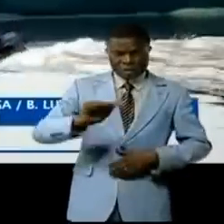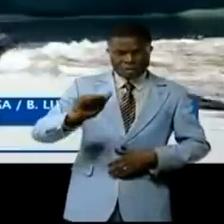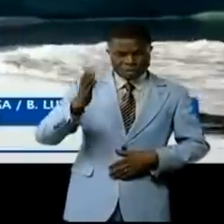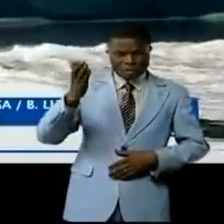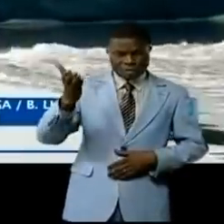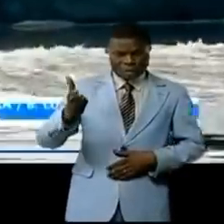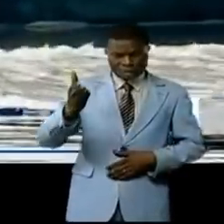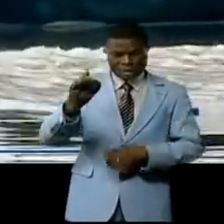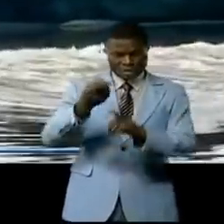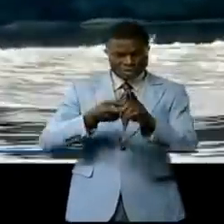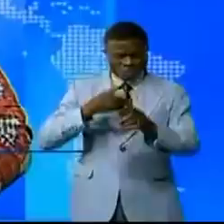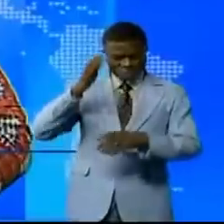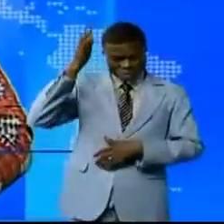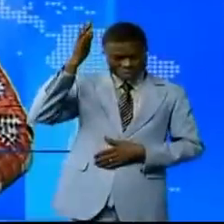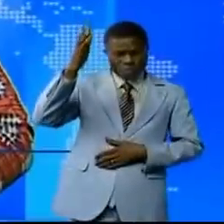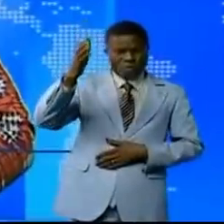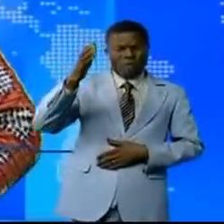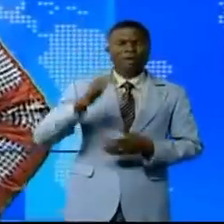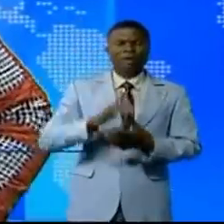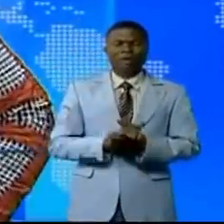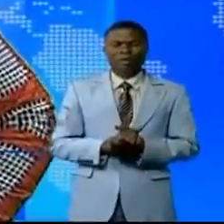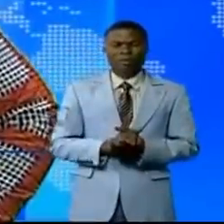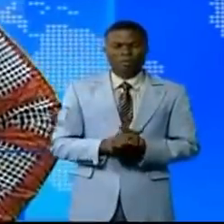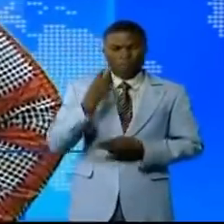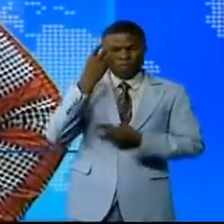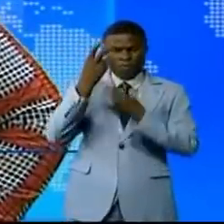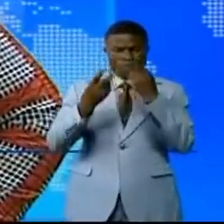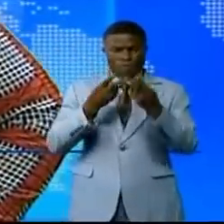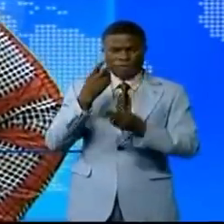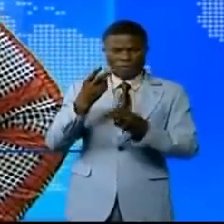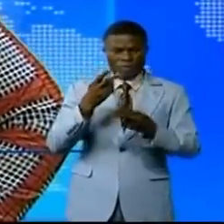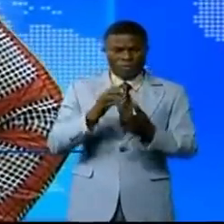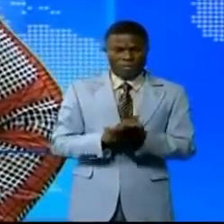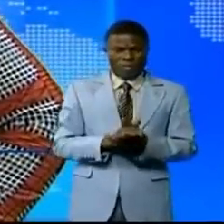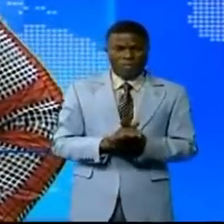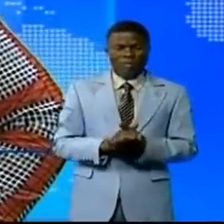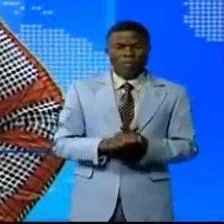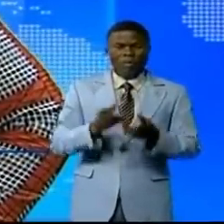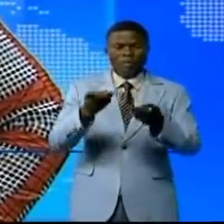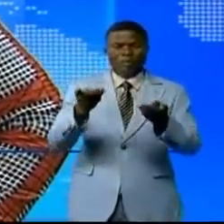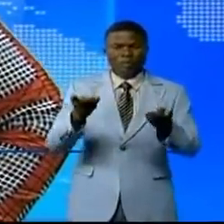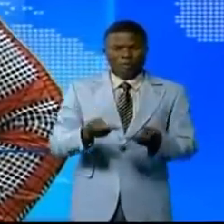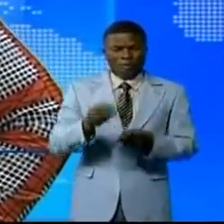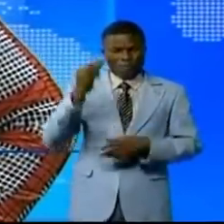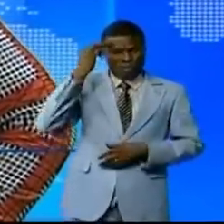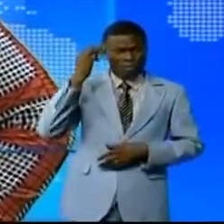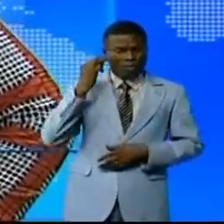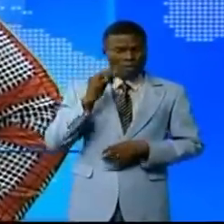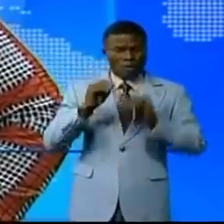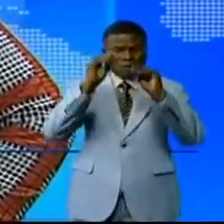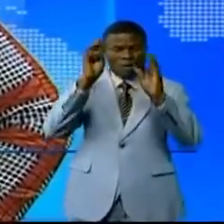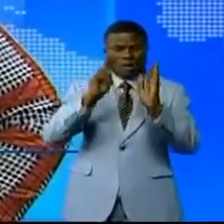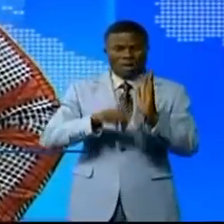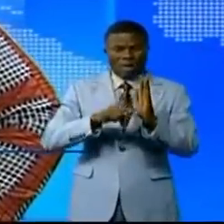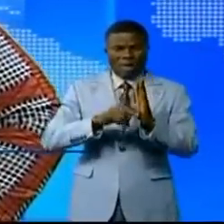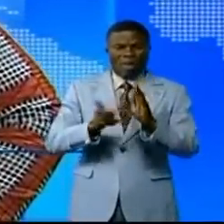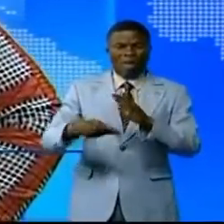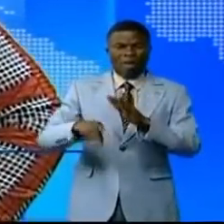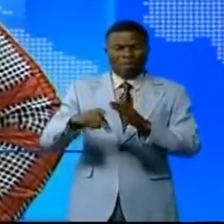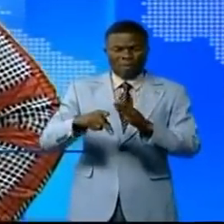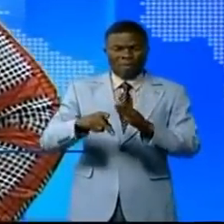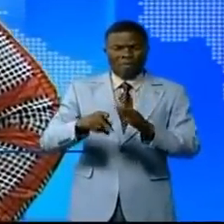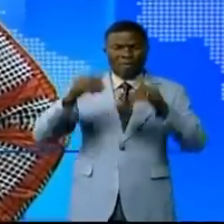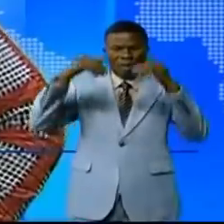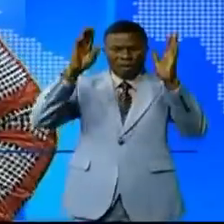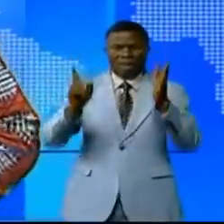Félix-Antoine Tshisekedi Tshilombo. Visite d'itinérance du ministre de l'enseignement primaire, secondaire et technique